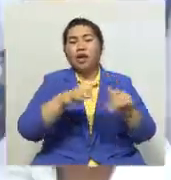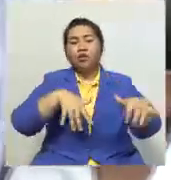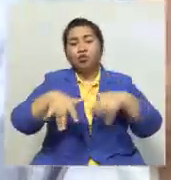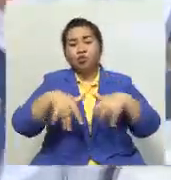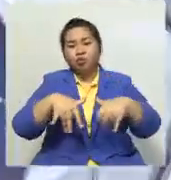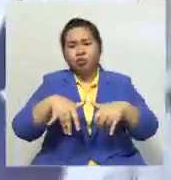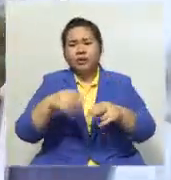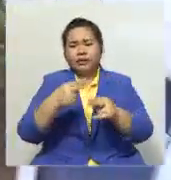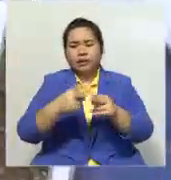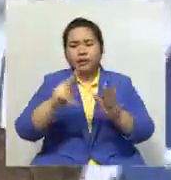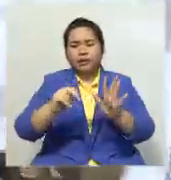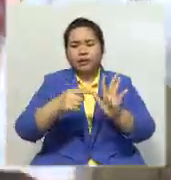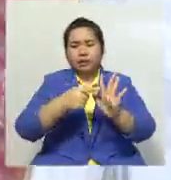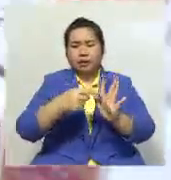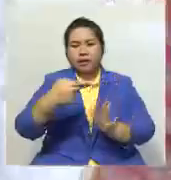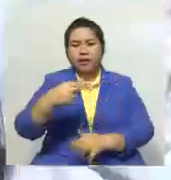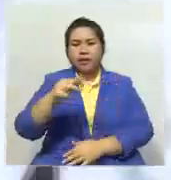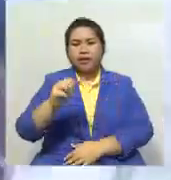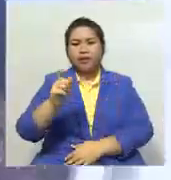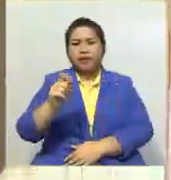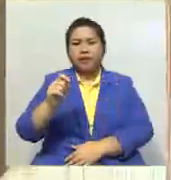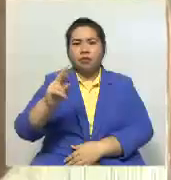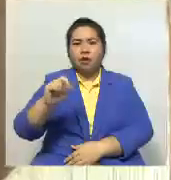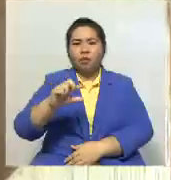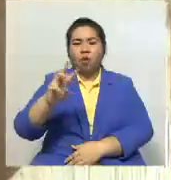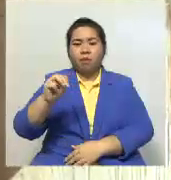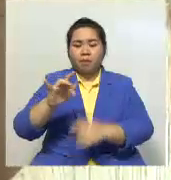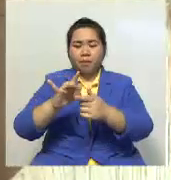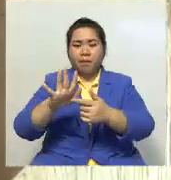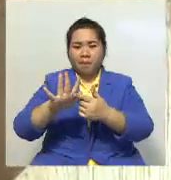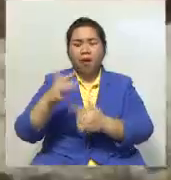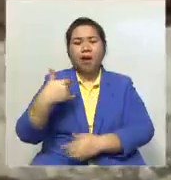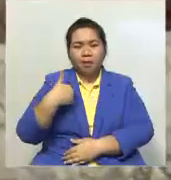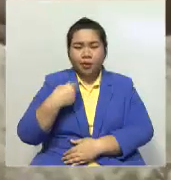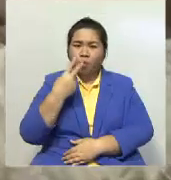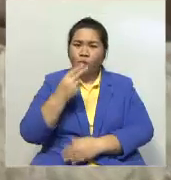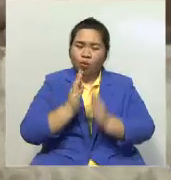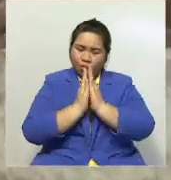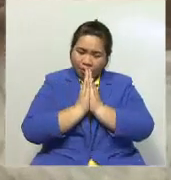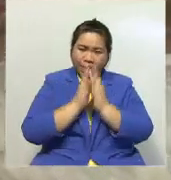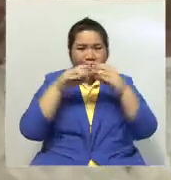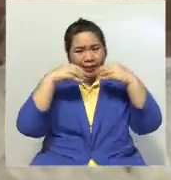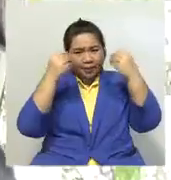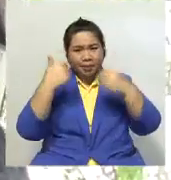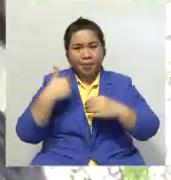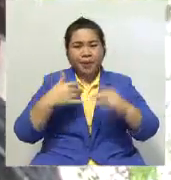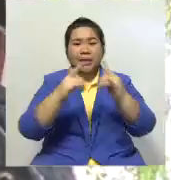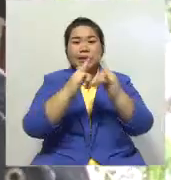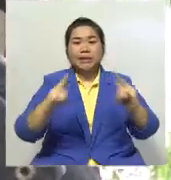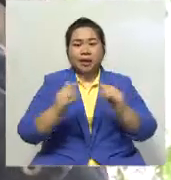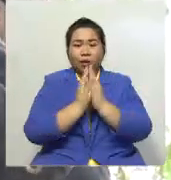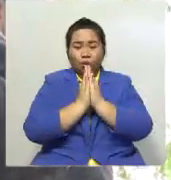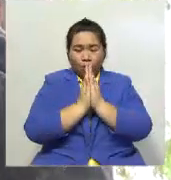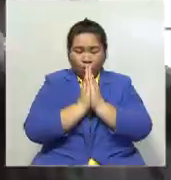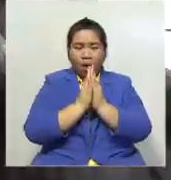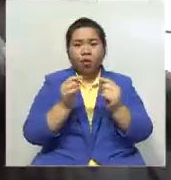อม้าแต่งกายด้วยชุดพื้นเมืองมารอต้อนรับด้วยรอยยิ้มความเป็นกันเองและอบอุ่นที่บริเวณหน้าศาลปู่ตาเพื่อให้นักท่องเ